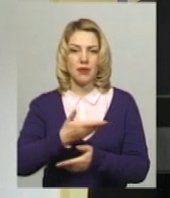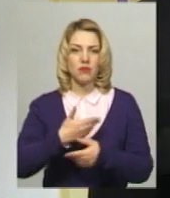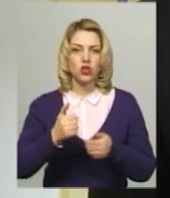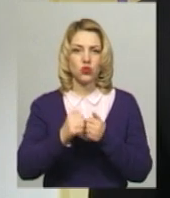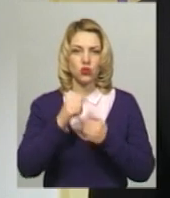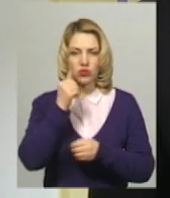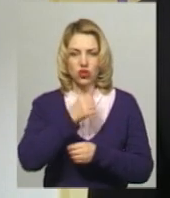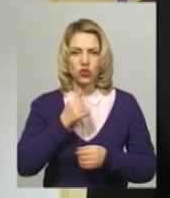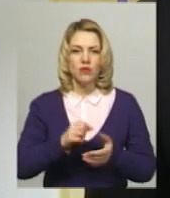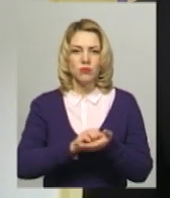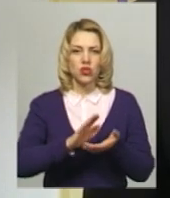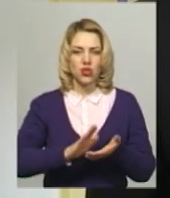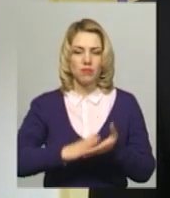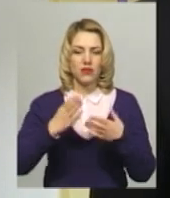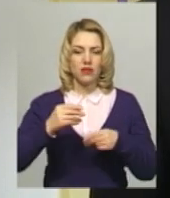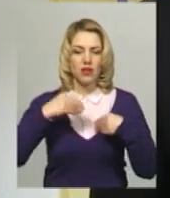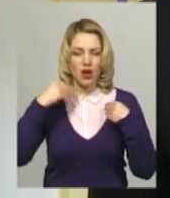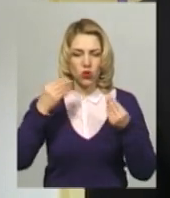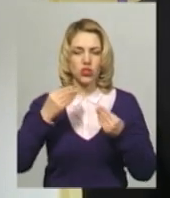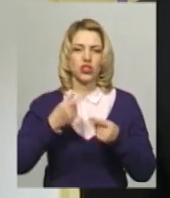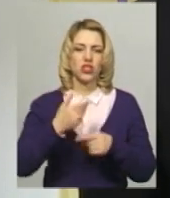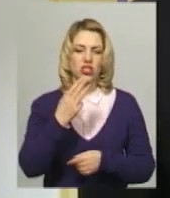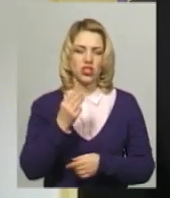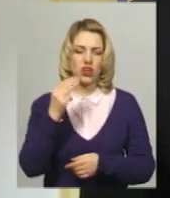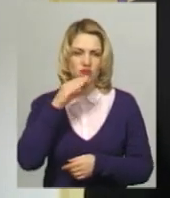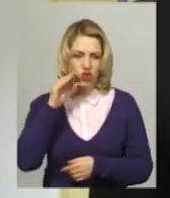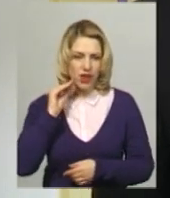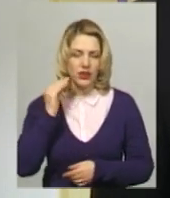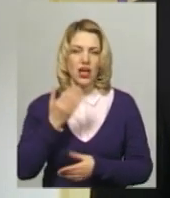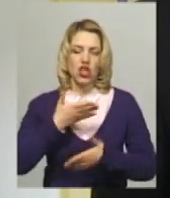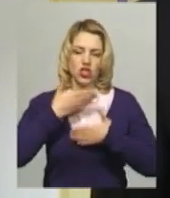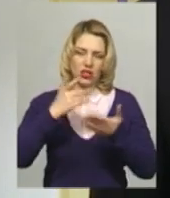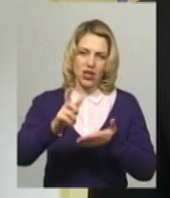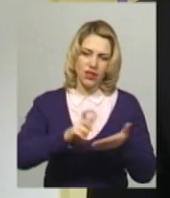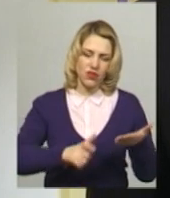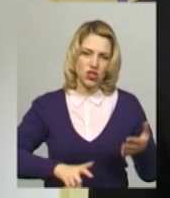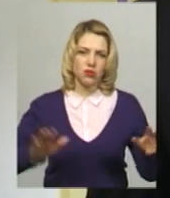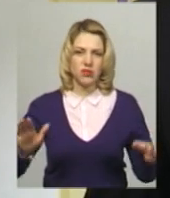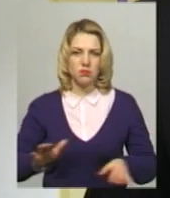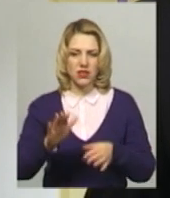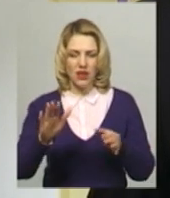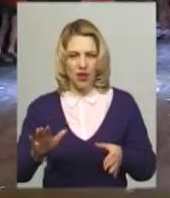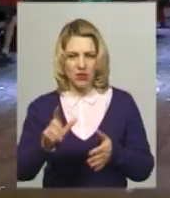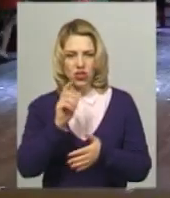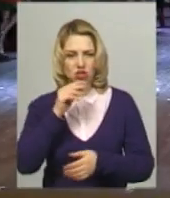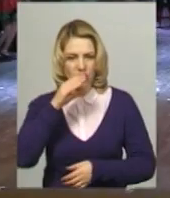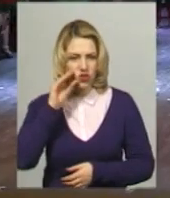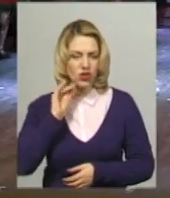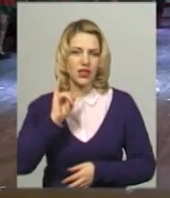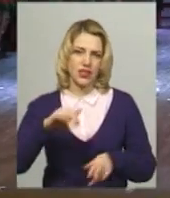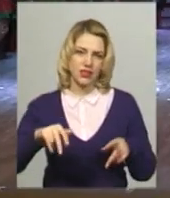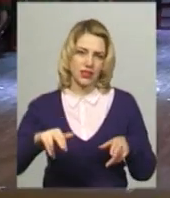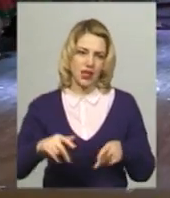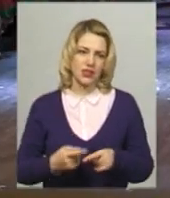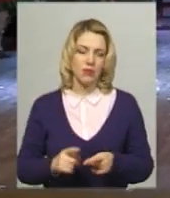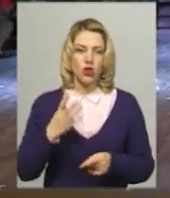день народження Тараса Шевченка з читаннями віршів його, з піснями Тараса Шевченка, ну і, звичайно, з танцями. 45 років